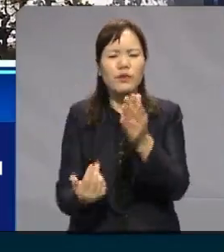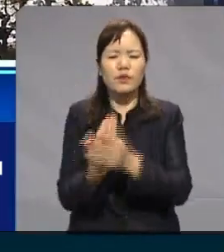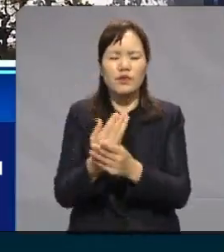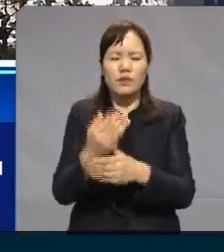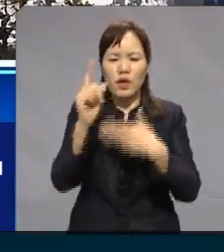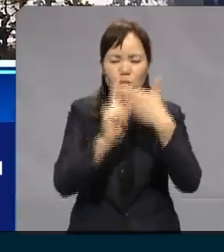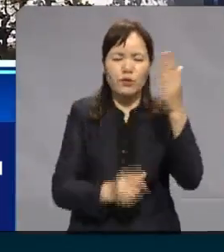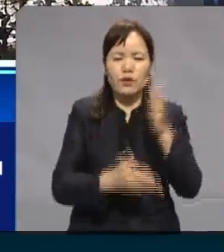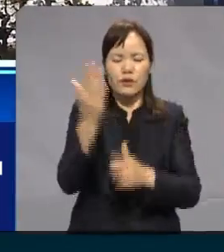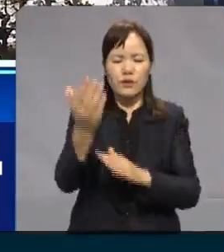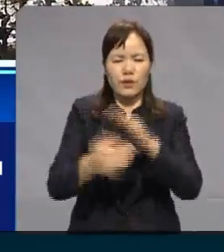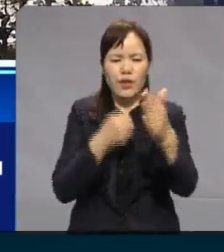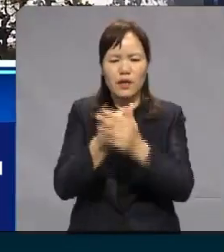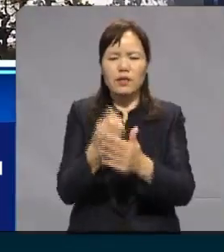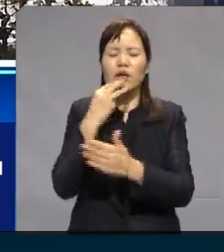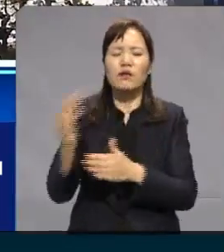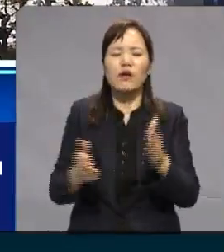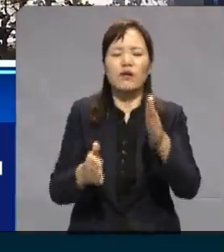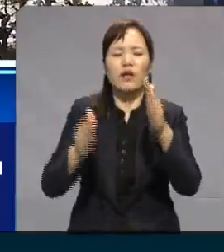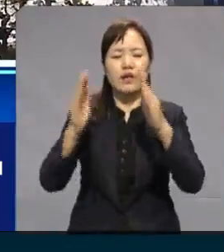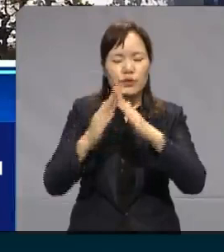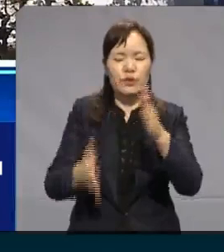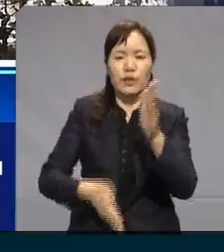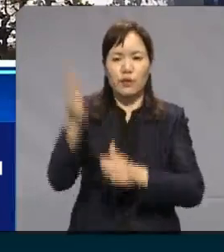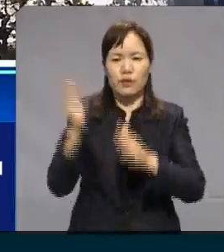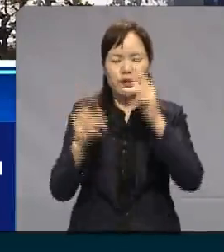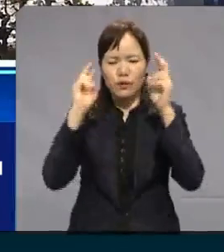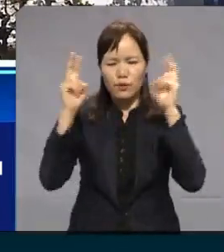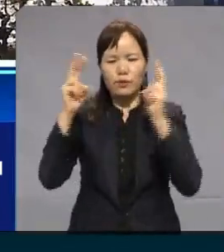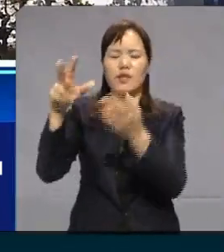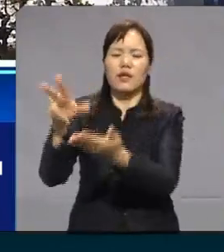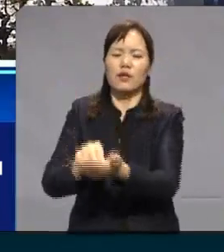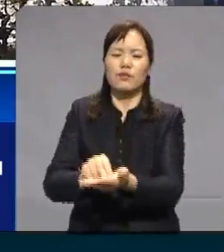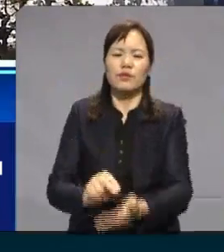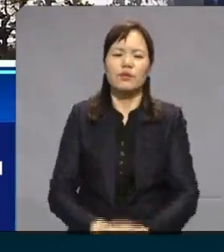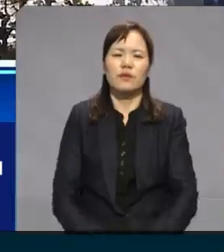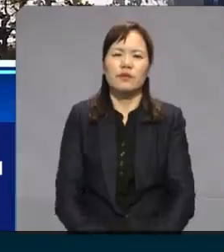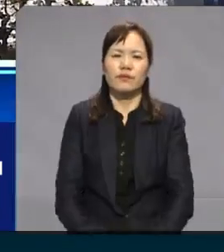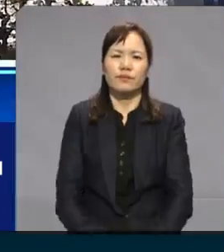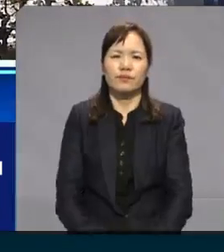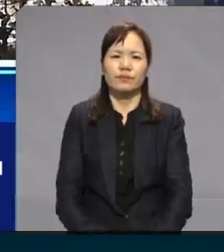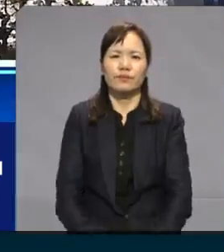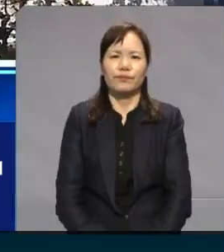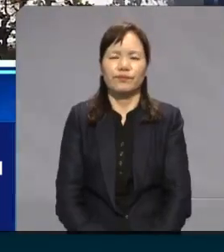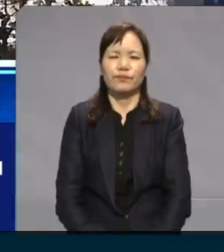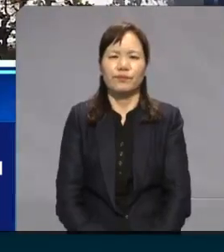예정된 경기 주택 도시 공사 이전이 도마위에 올랐습니다 윤종화